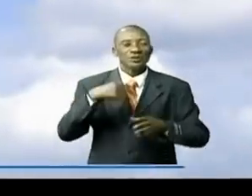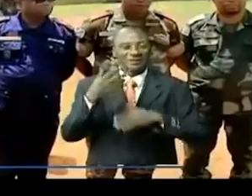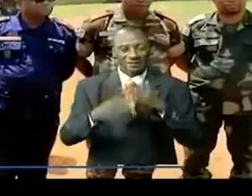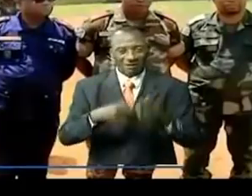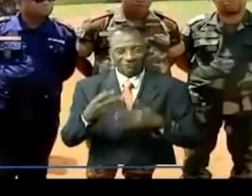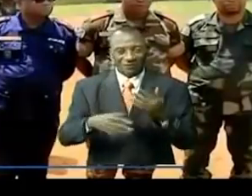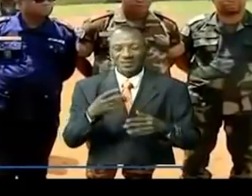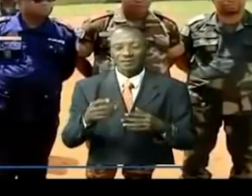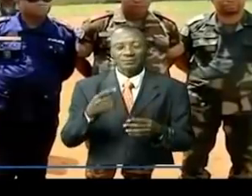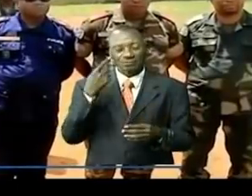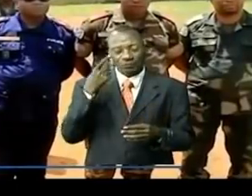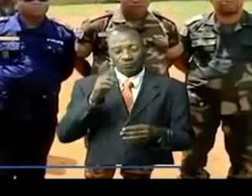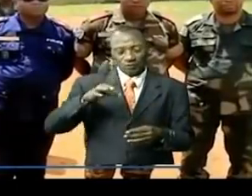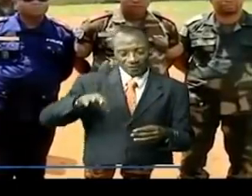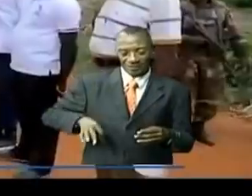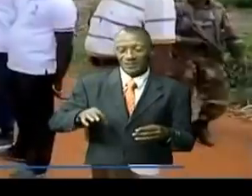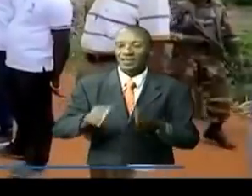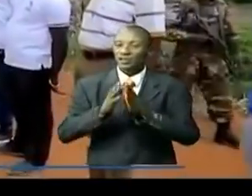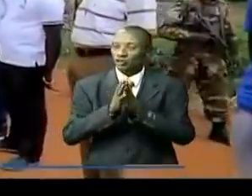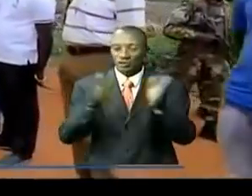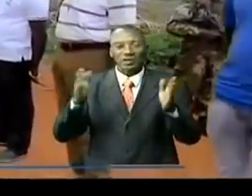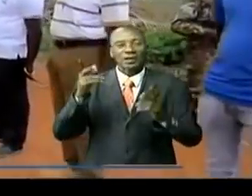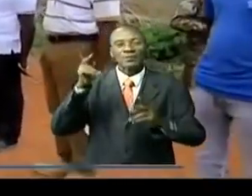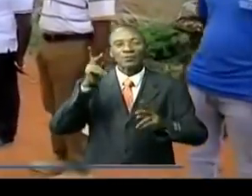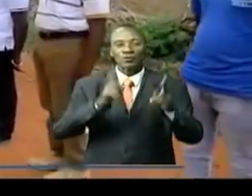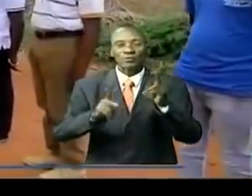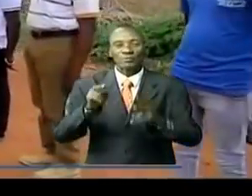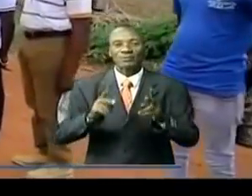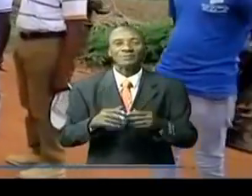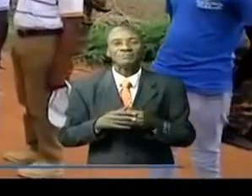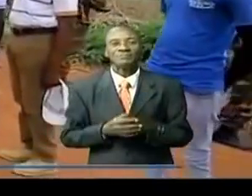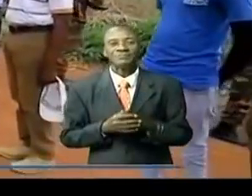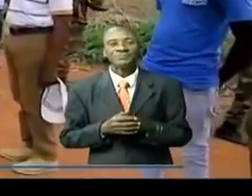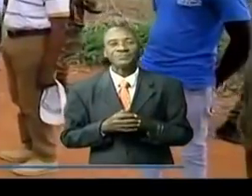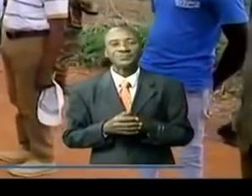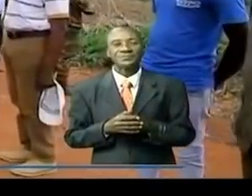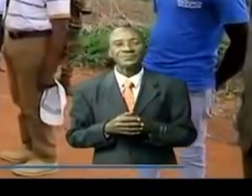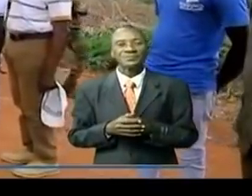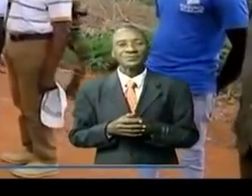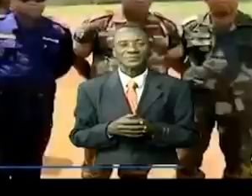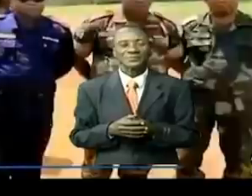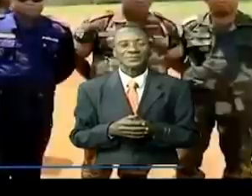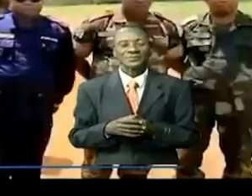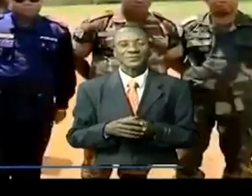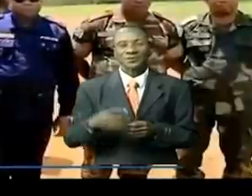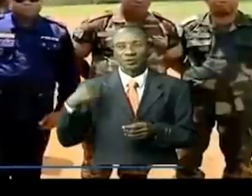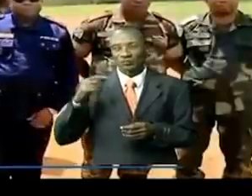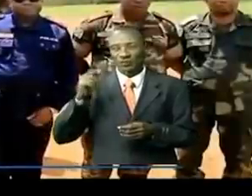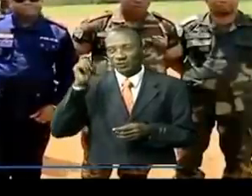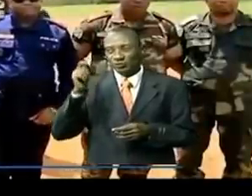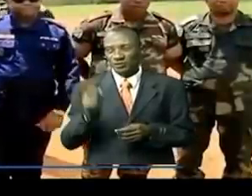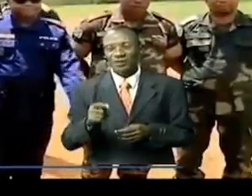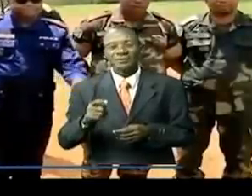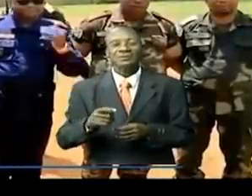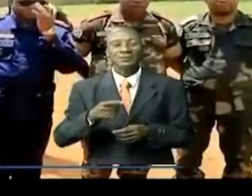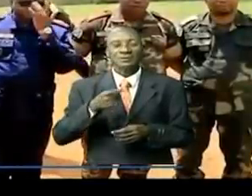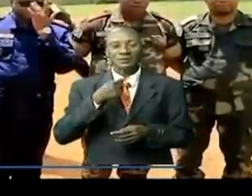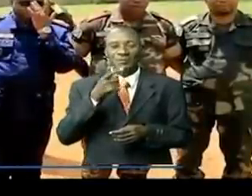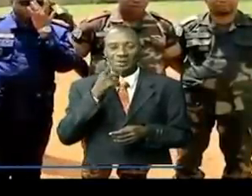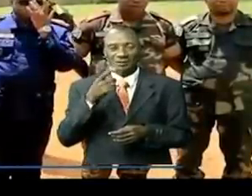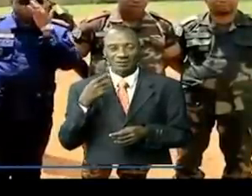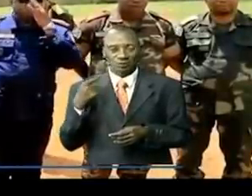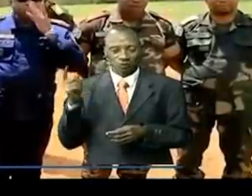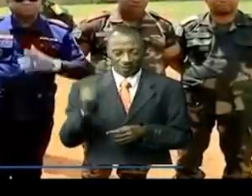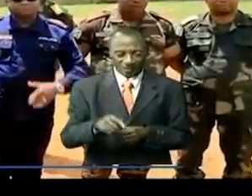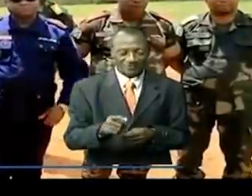l'intérêt général. Ici, il y a beaucoup de fonctionnaires qui se sacrifient pour le pays. Et il était donc important pour